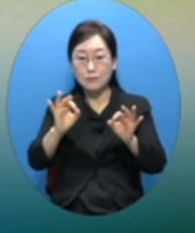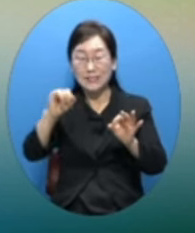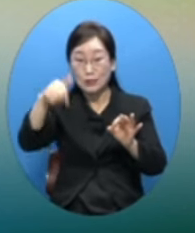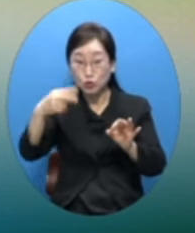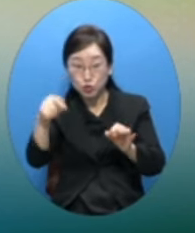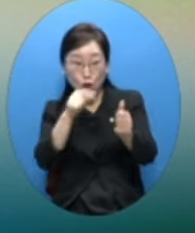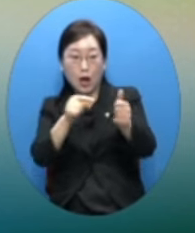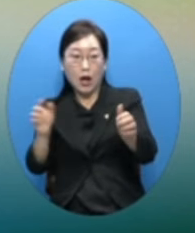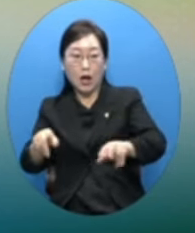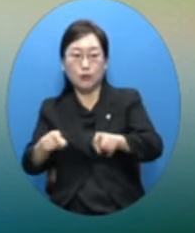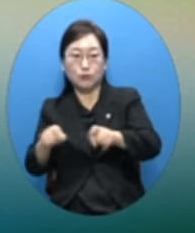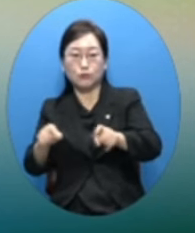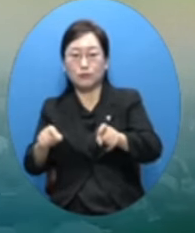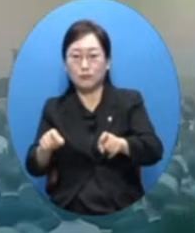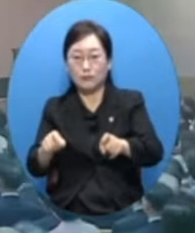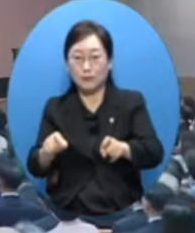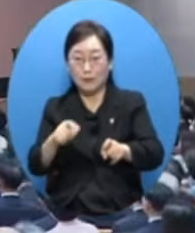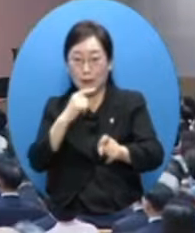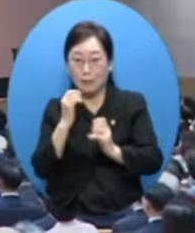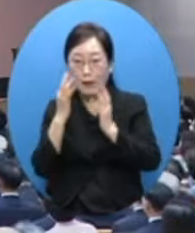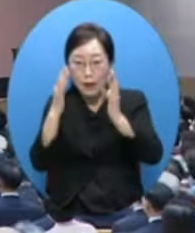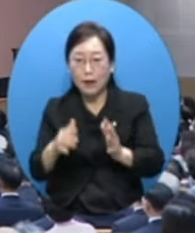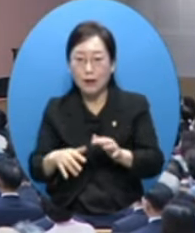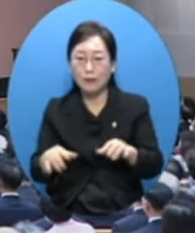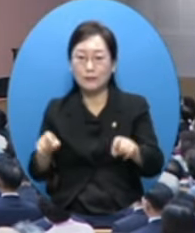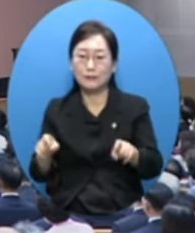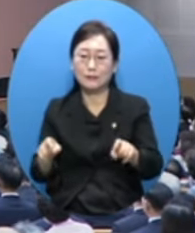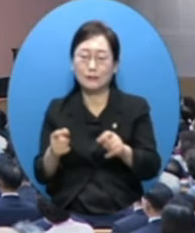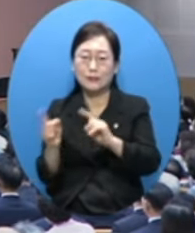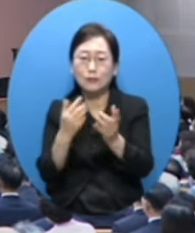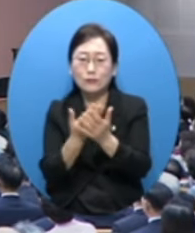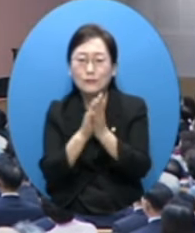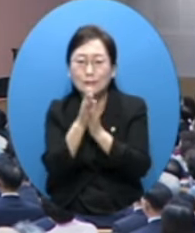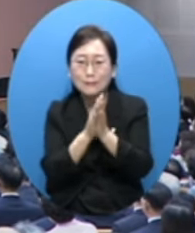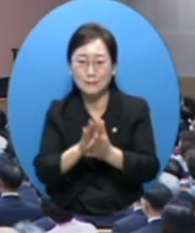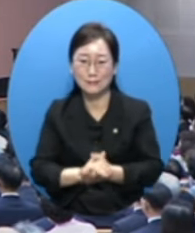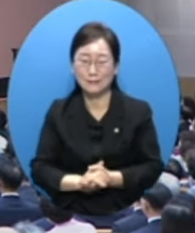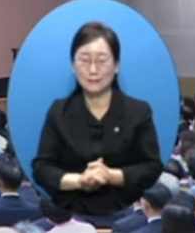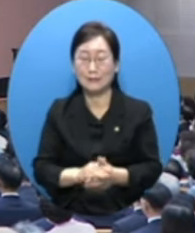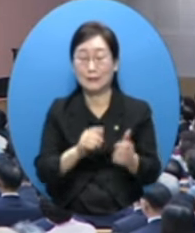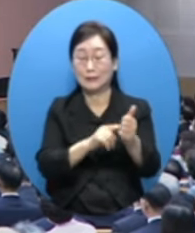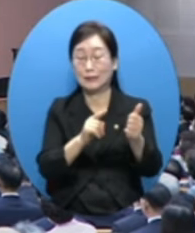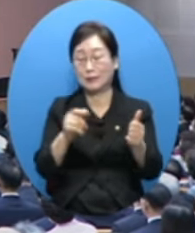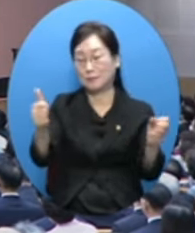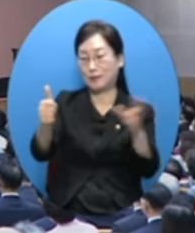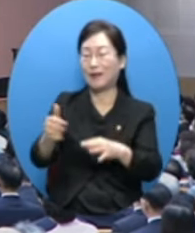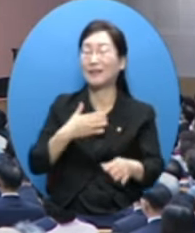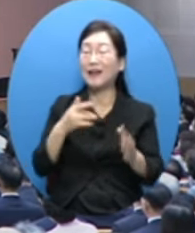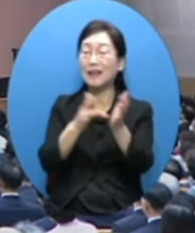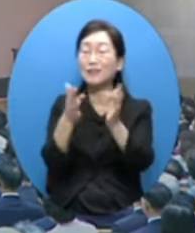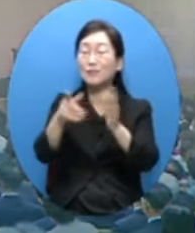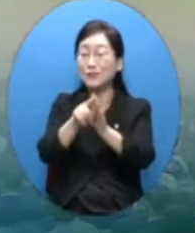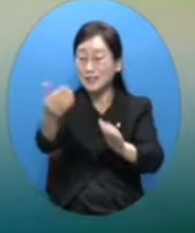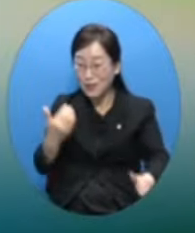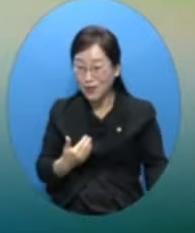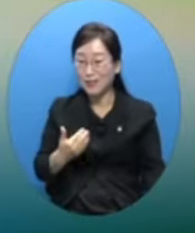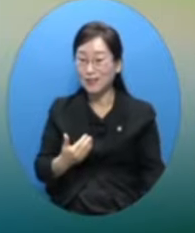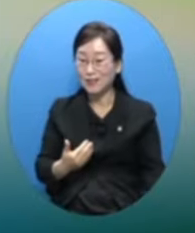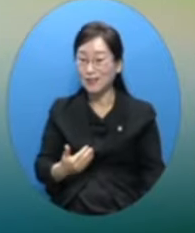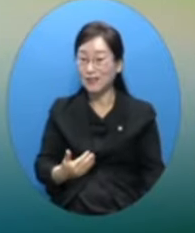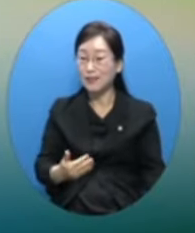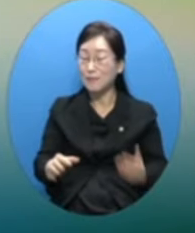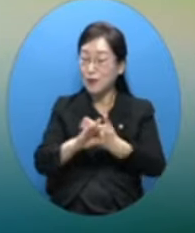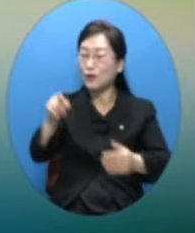떨면서 아이고 나 살려달라고 살려달라고. 그때 김익두 목사님 이렇게 말했습니다. 내가 예수 믿기 전이라면 당신